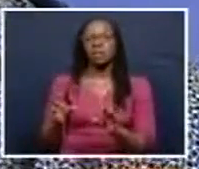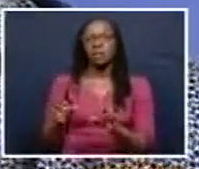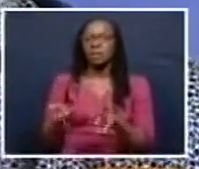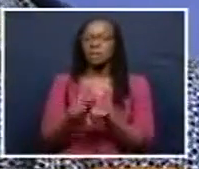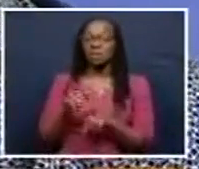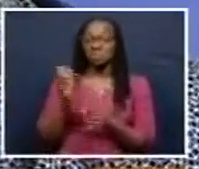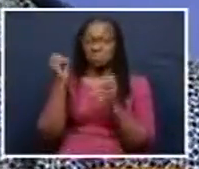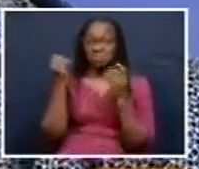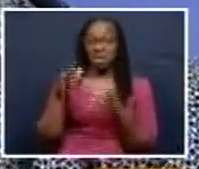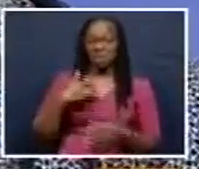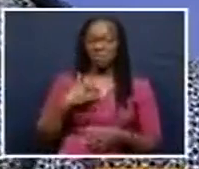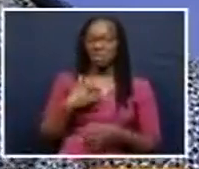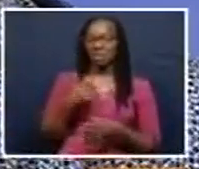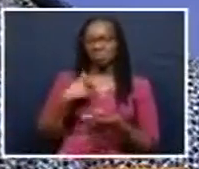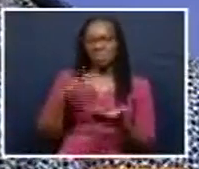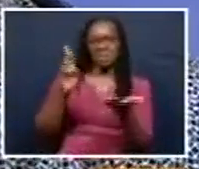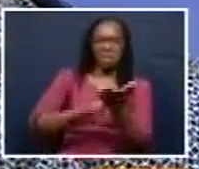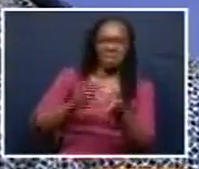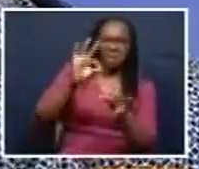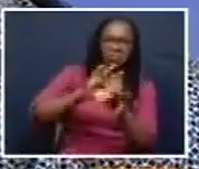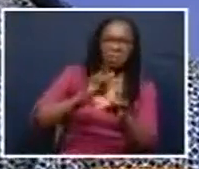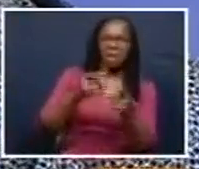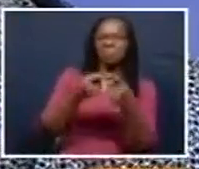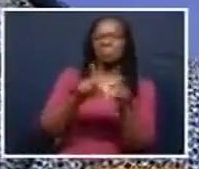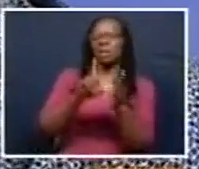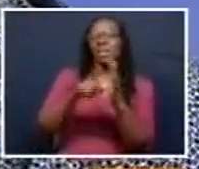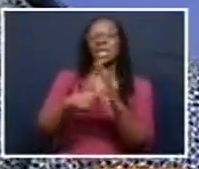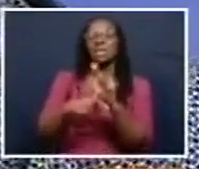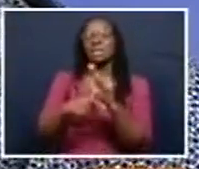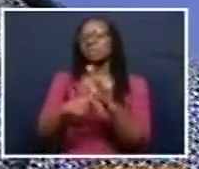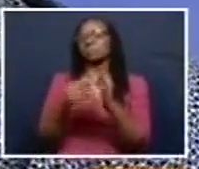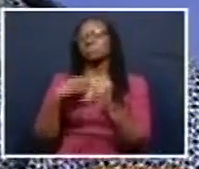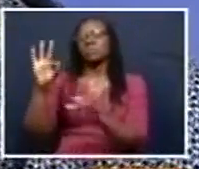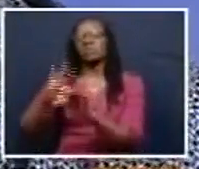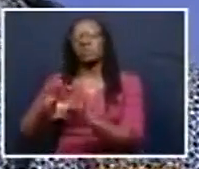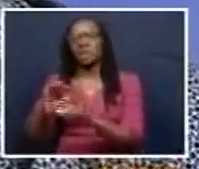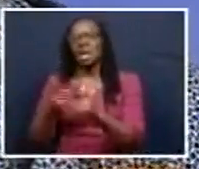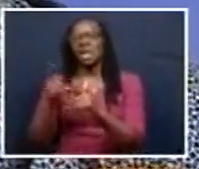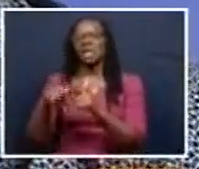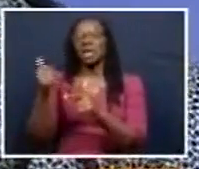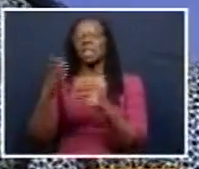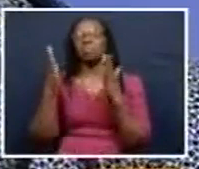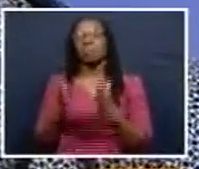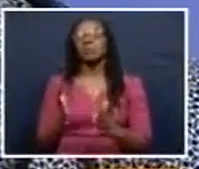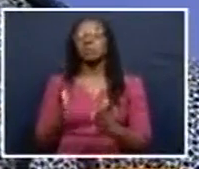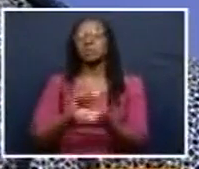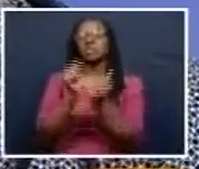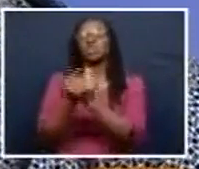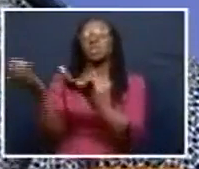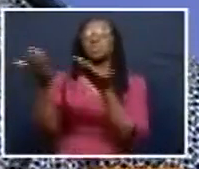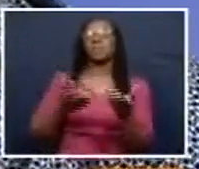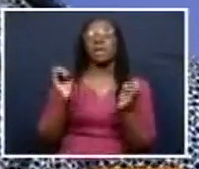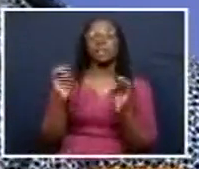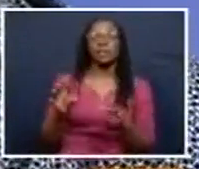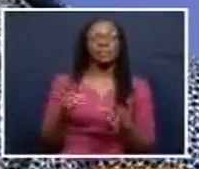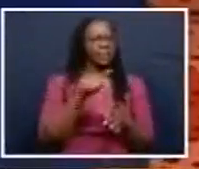kama wakupiga kura itafika wakati wapige kura na hakutakuwa na mabadiliko yoyote. Kwa nini unafikiri IBC